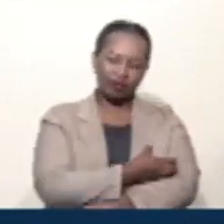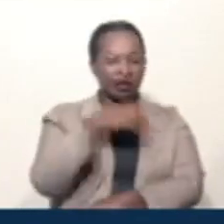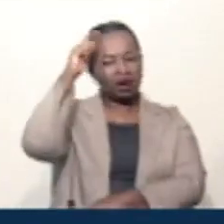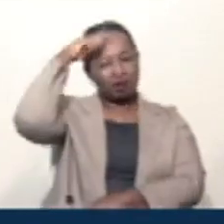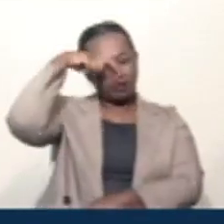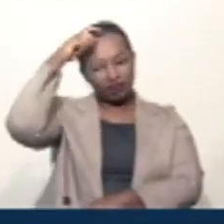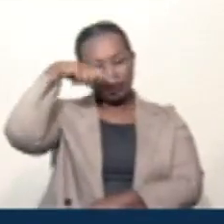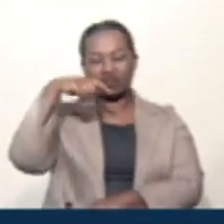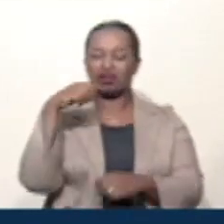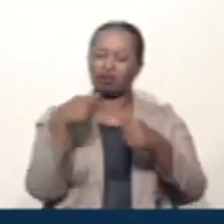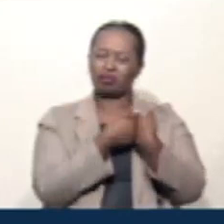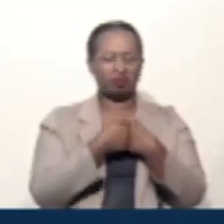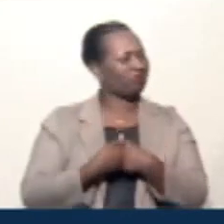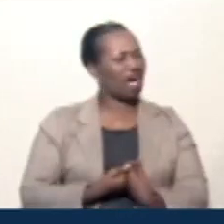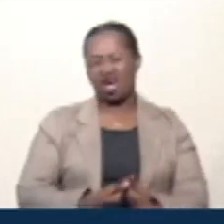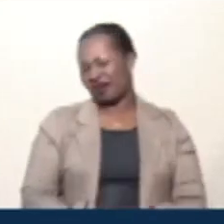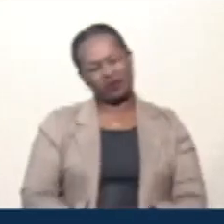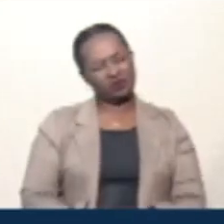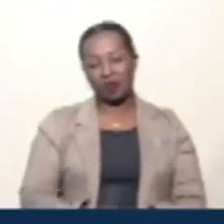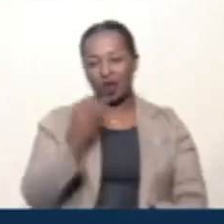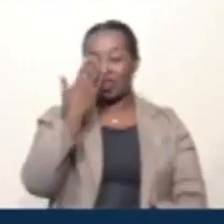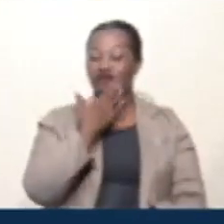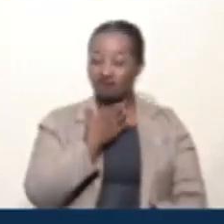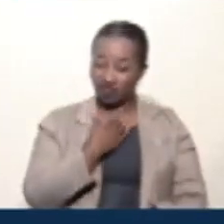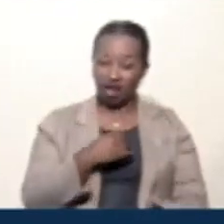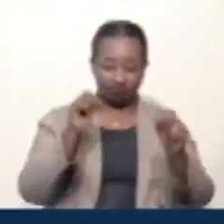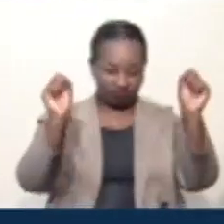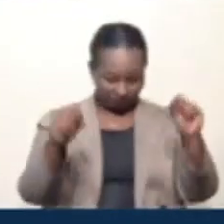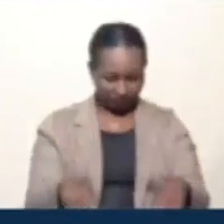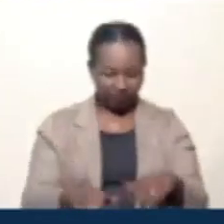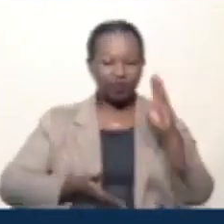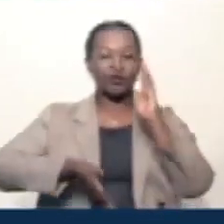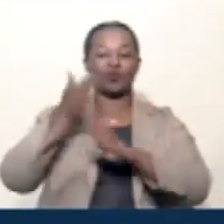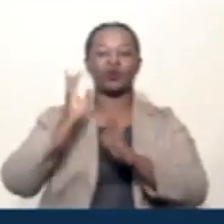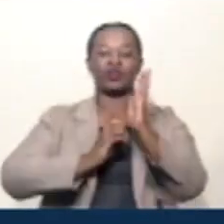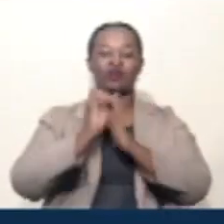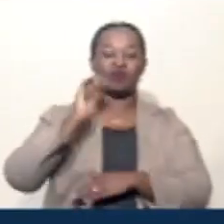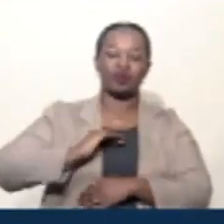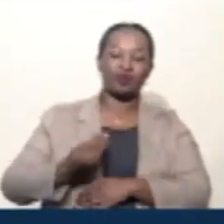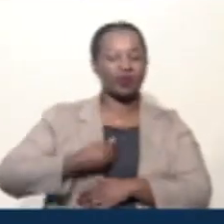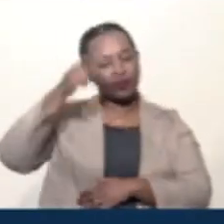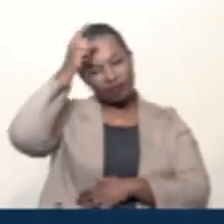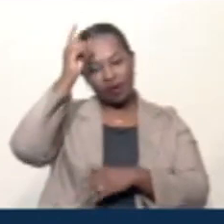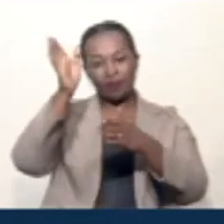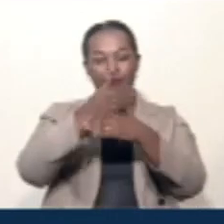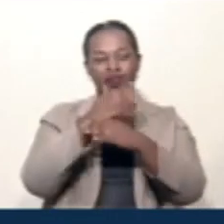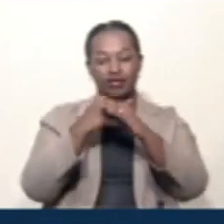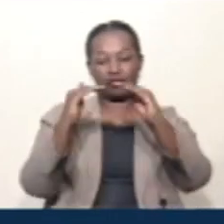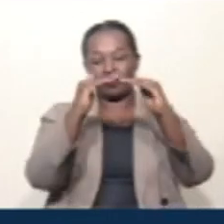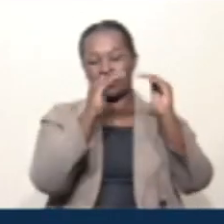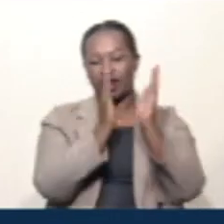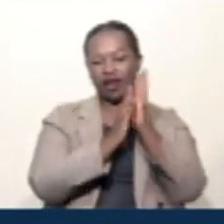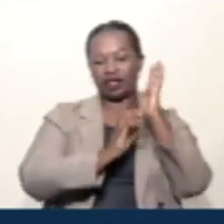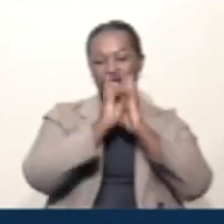ubwenge nta ngorane zihari ushaka arashobora. Mu kurushaho kwihutisha iterambere ry'umugore wo mu cyaro, ministre w'uburinganire